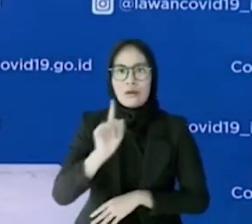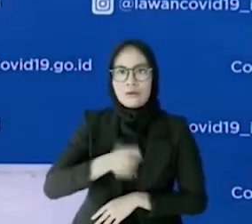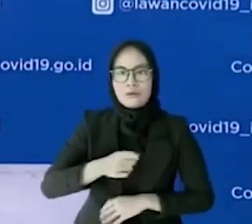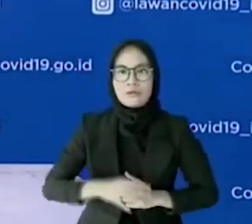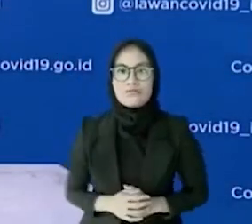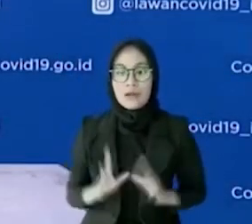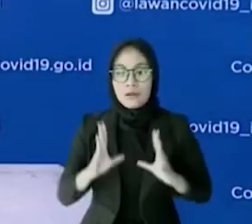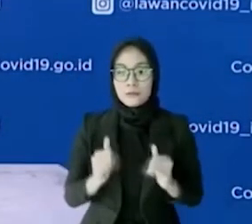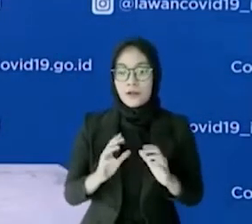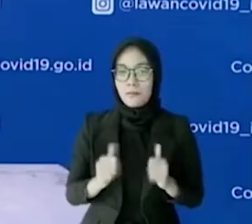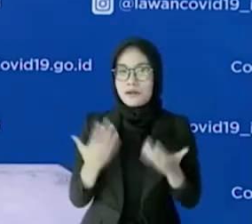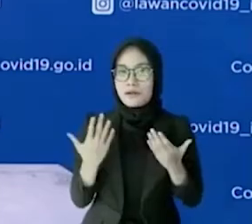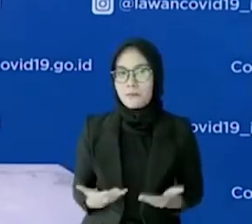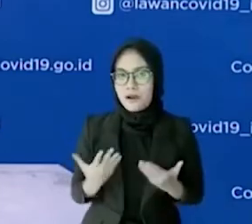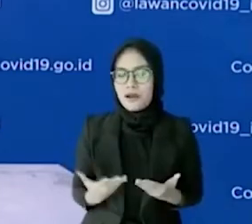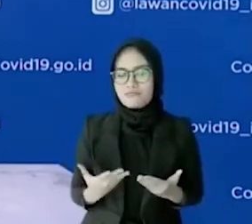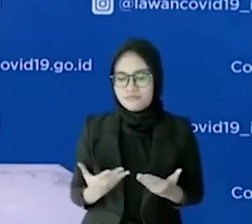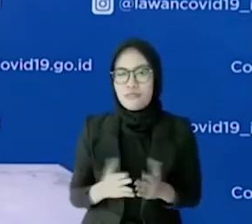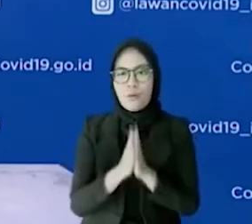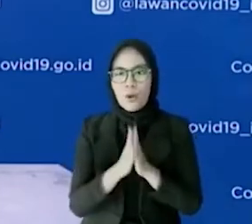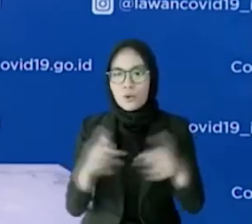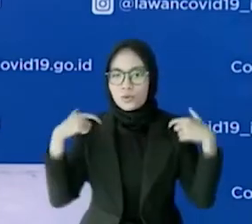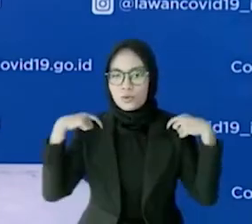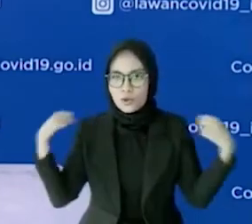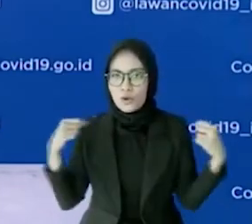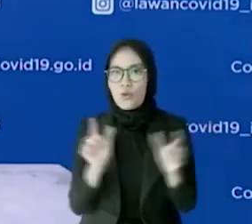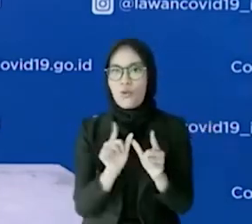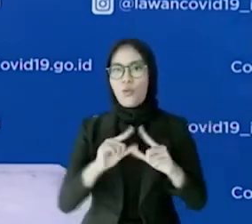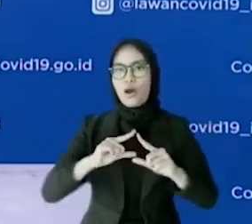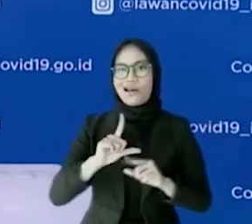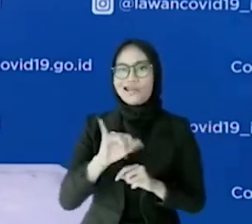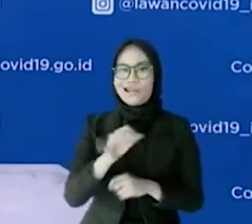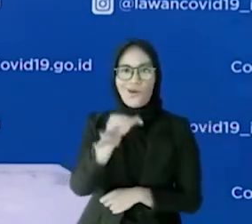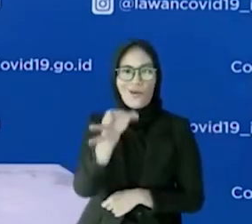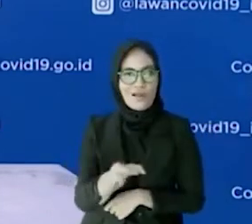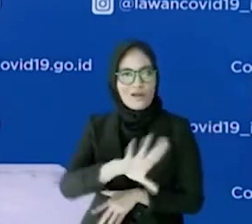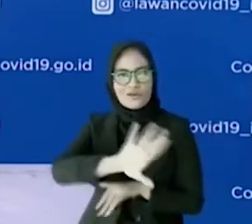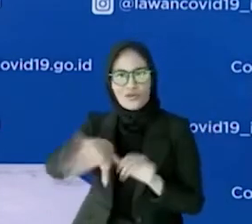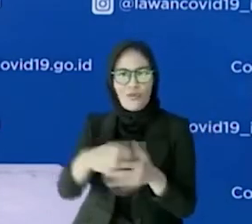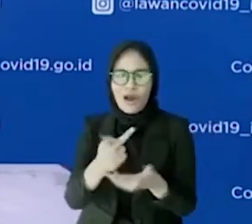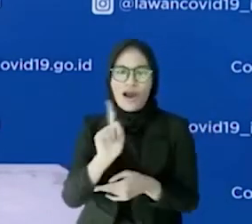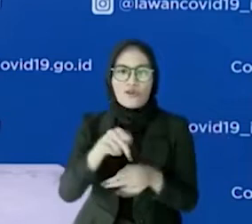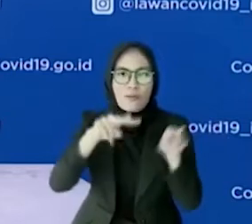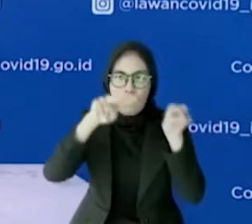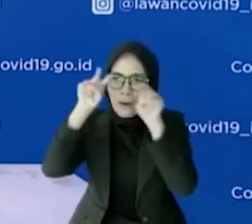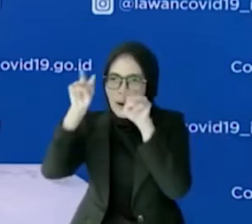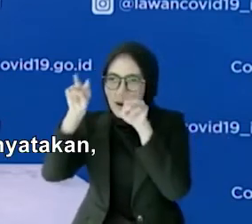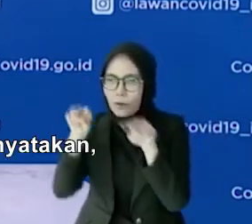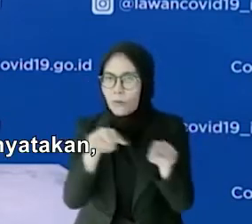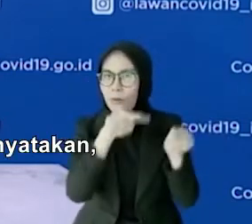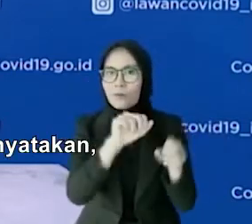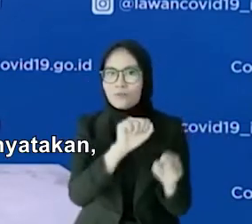adalah kepada Gubernur Buti Danika ter November secara